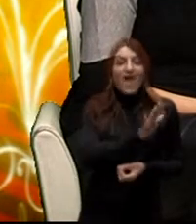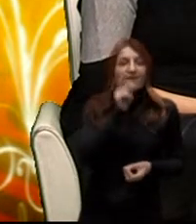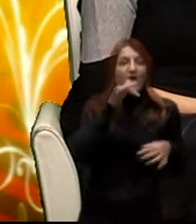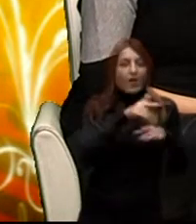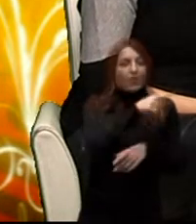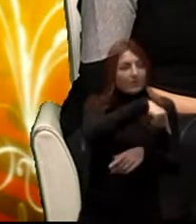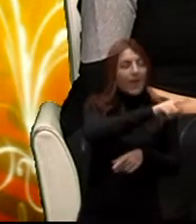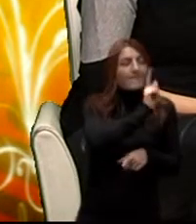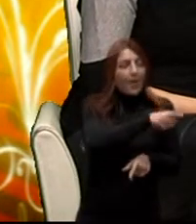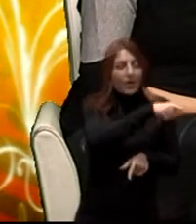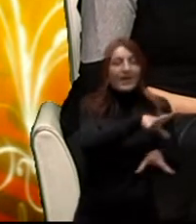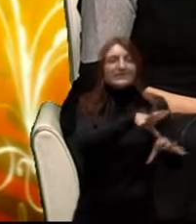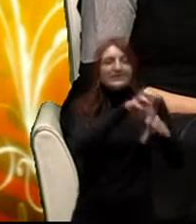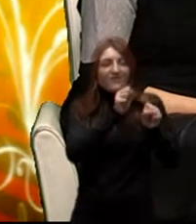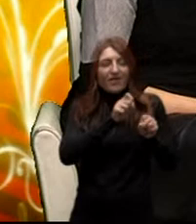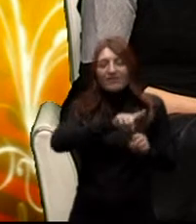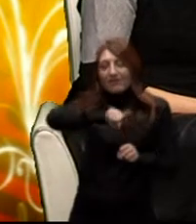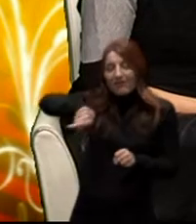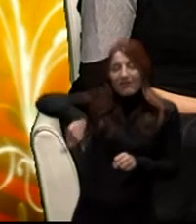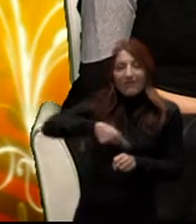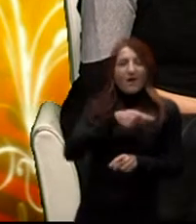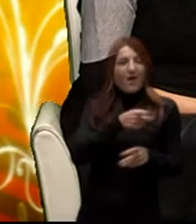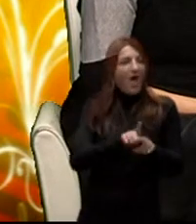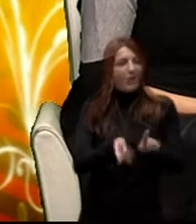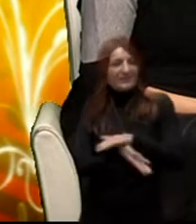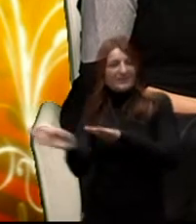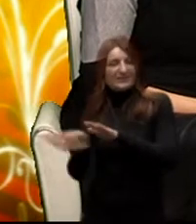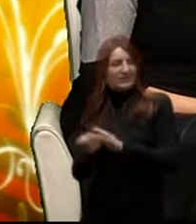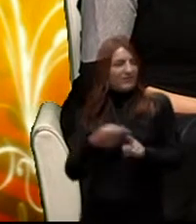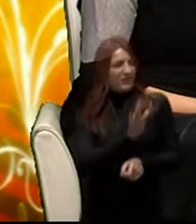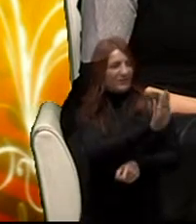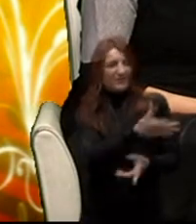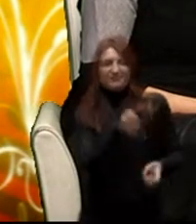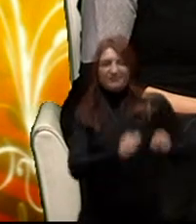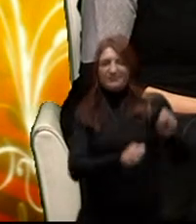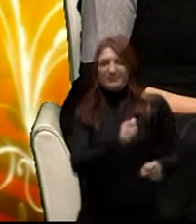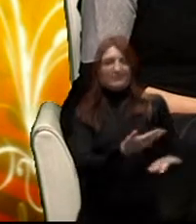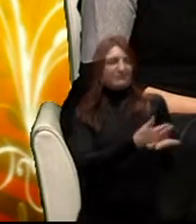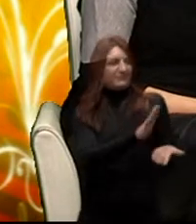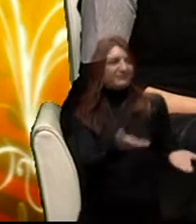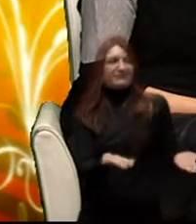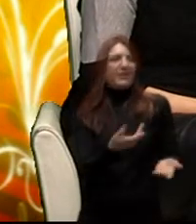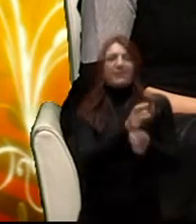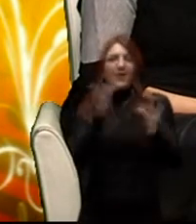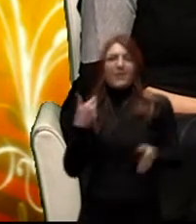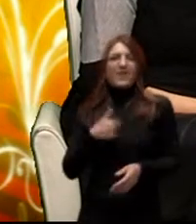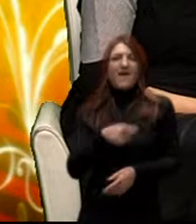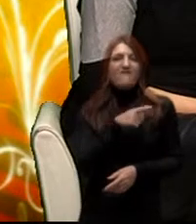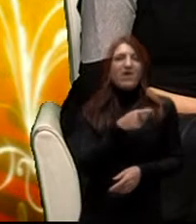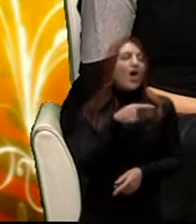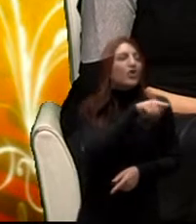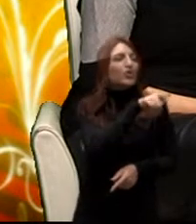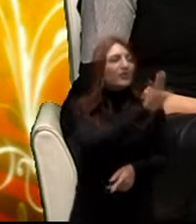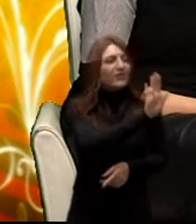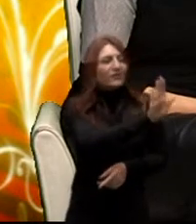trebaju shvatiti, da ih okolina izbjegava radi njihovog ponašanja, da je izazov, kako se to sad kaže, a ne problem, u